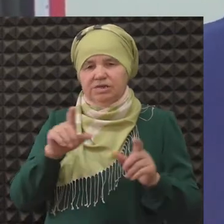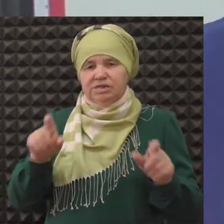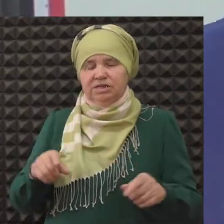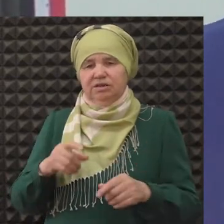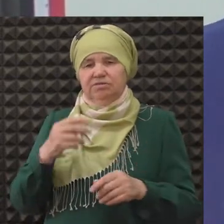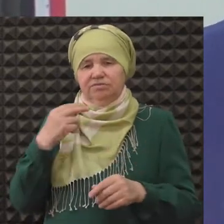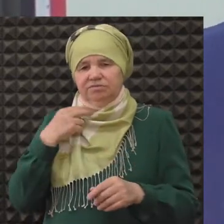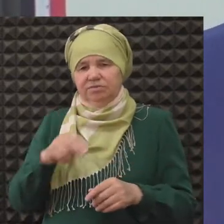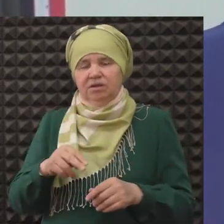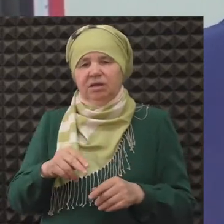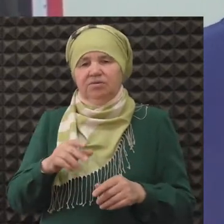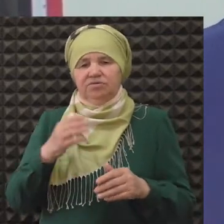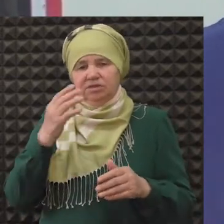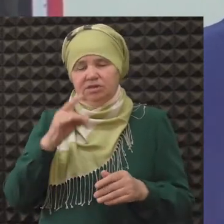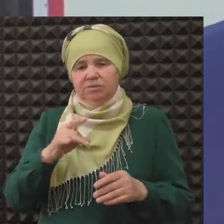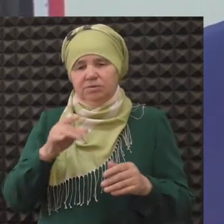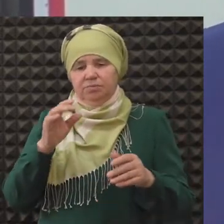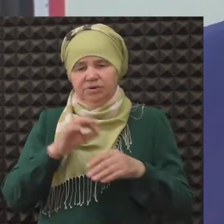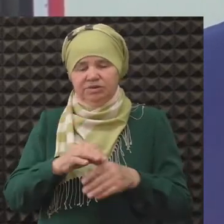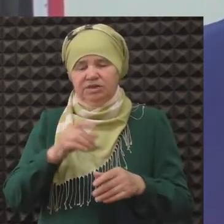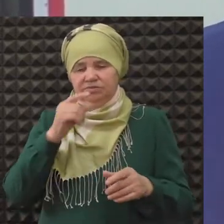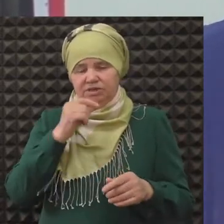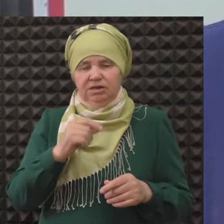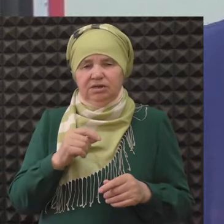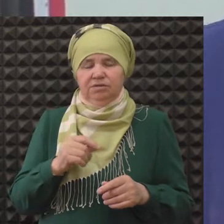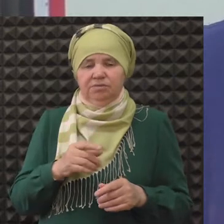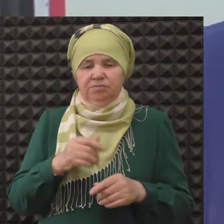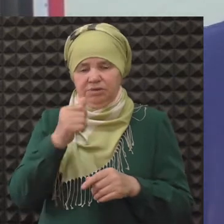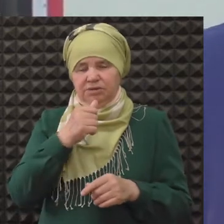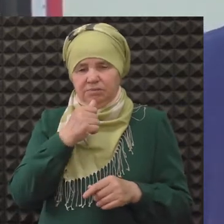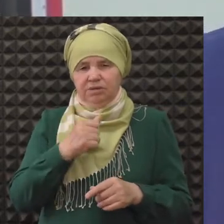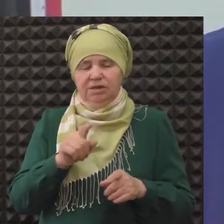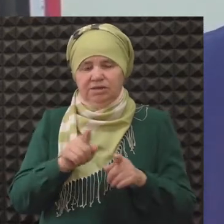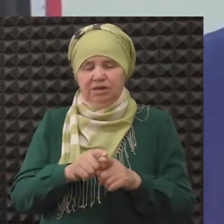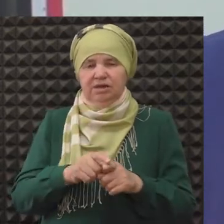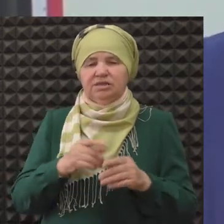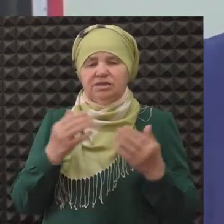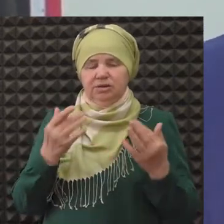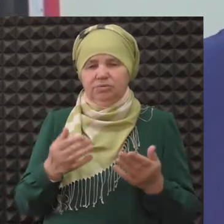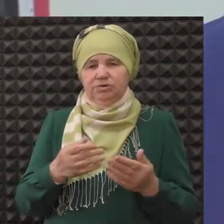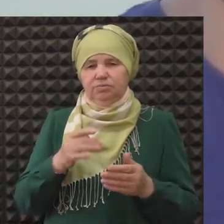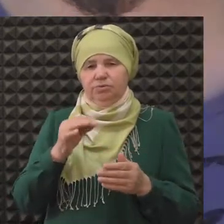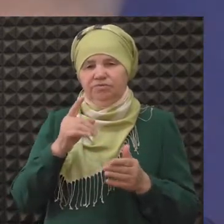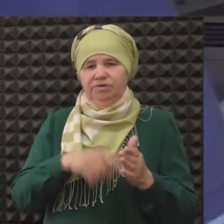лишения свободы в Республике Татарстан, смогут провести ифтары, сухуры и провести месяц Рамазан так, как это требует ислам.